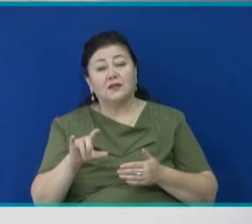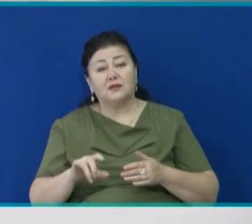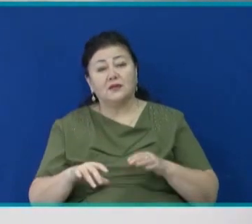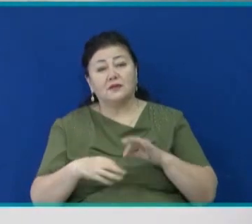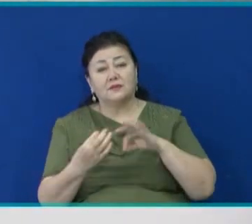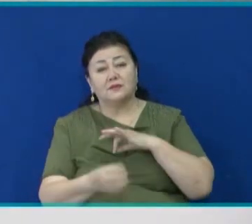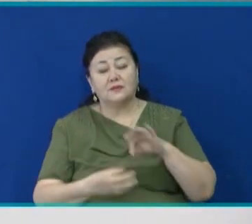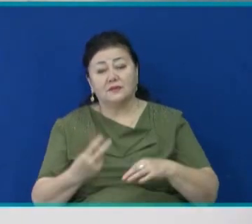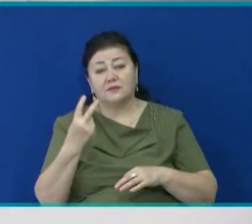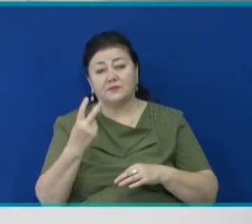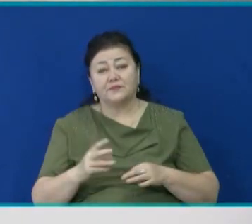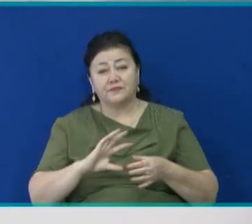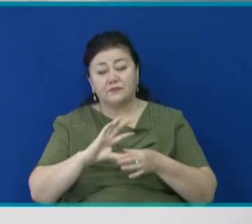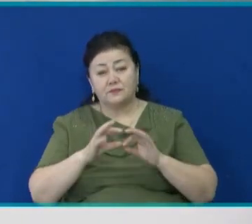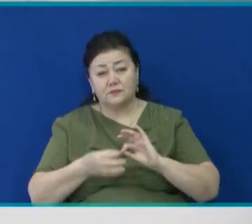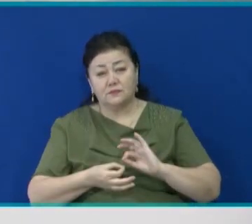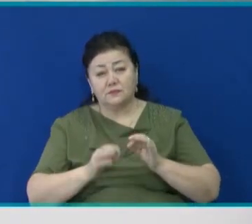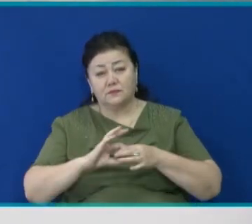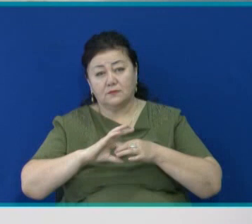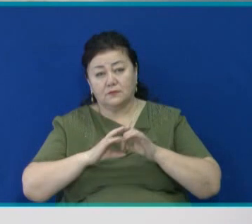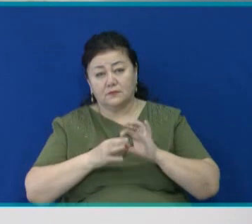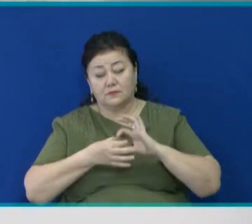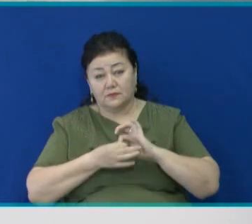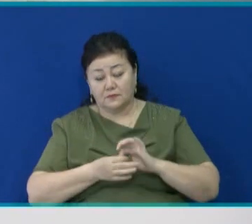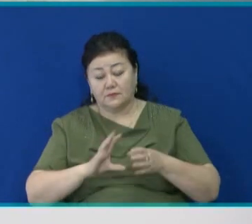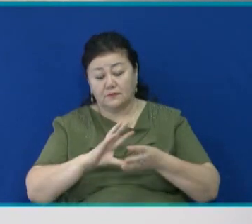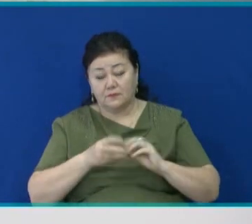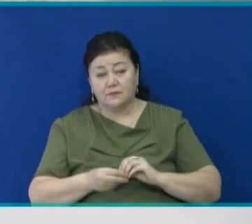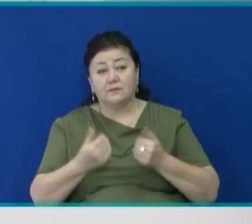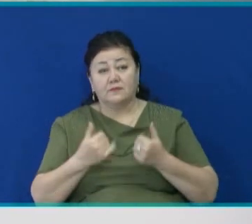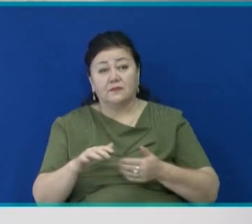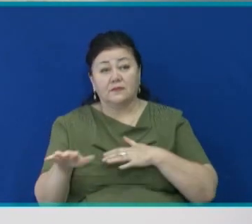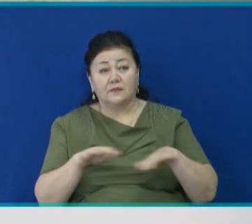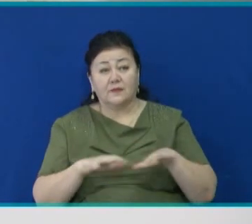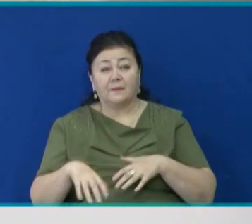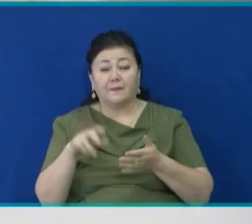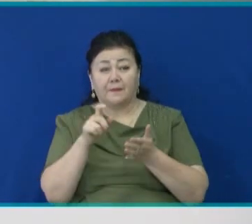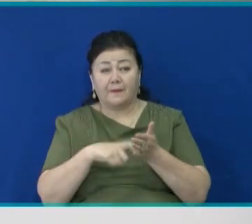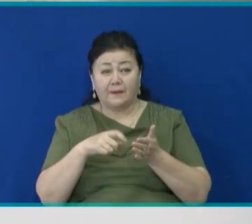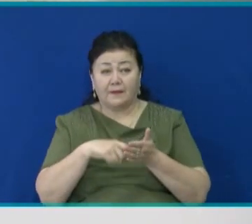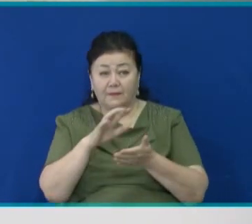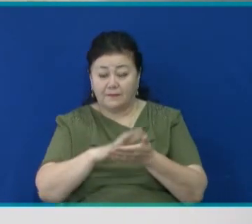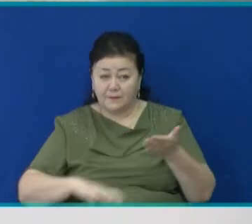были объединены, и этот детский дом был закрыт, а расследование дела продолжается.